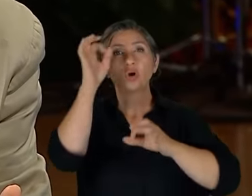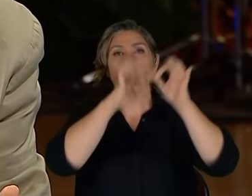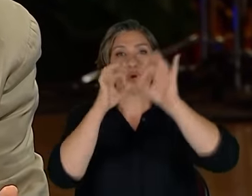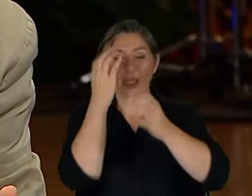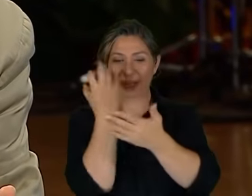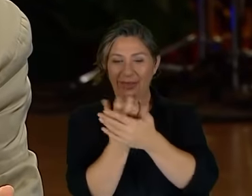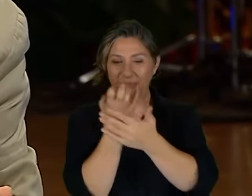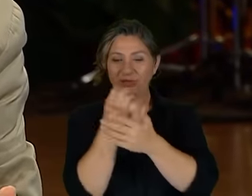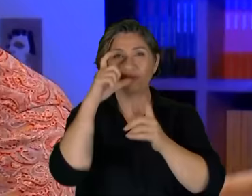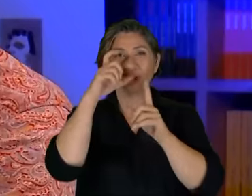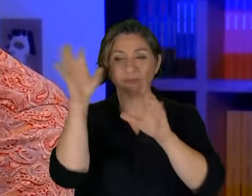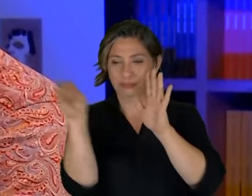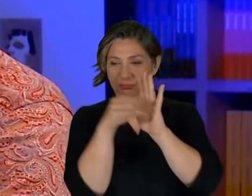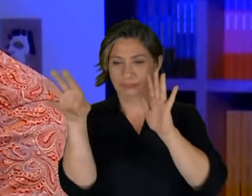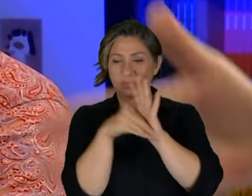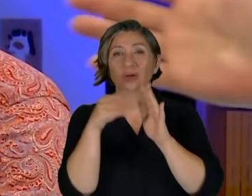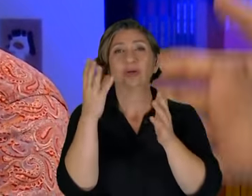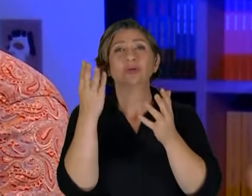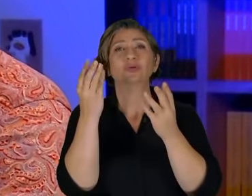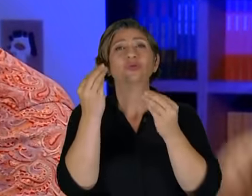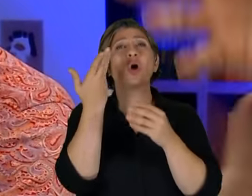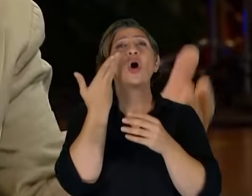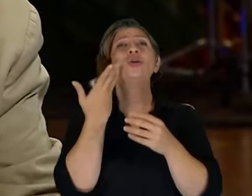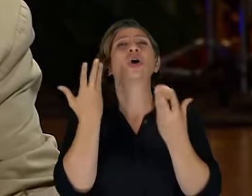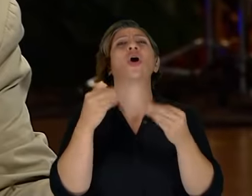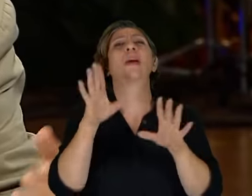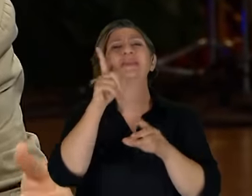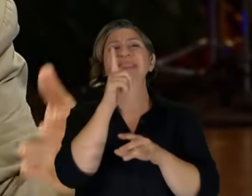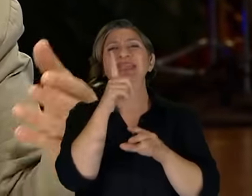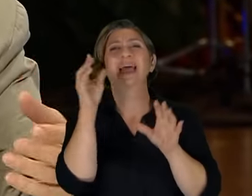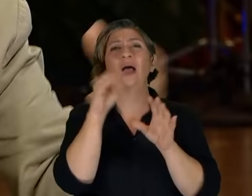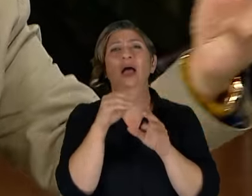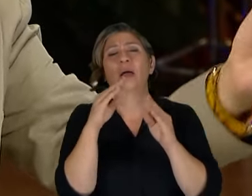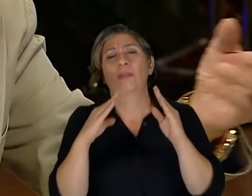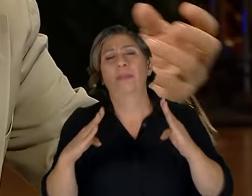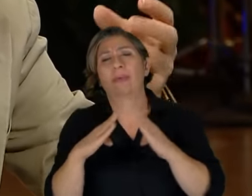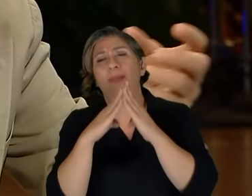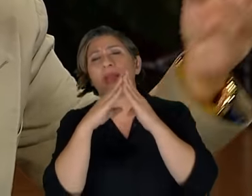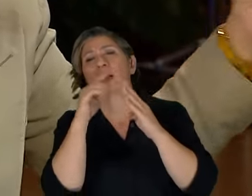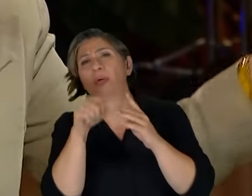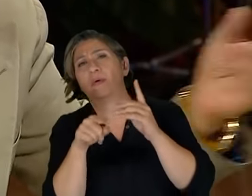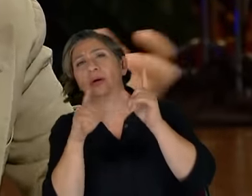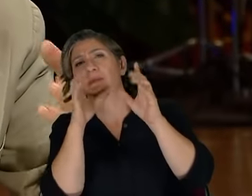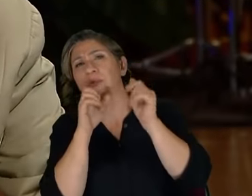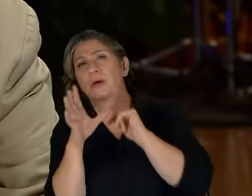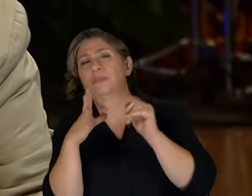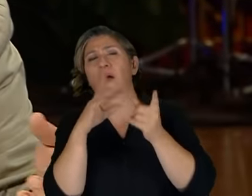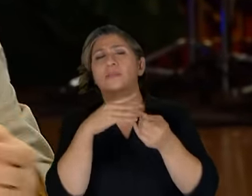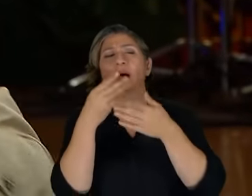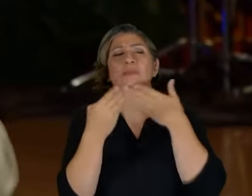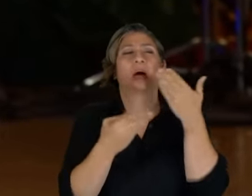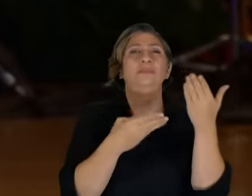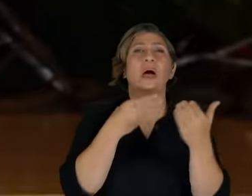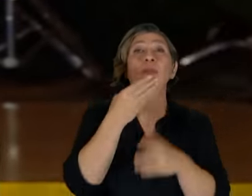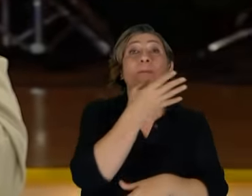Google'dan indirmiş fotoğrafları. Üzerine hiç çok da hoş olmayan bir seslendirmeyle piramitler işte ondan sonra sırrı var. Tutankamon falan bir şey